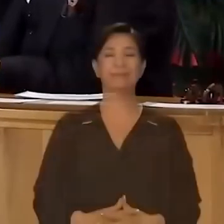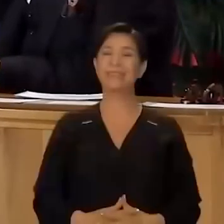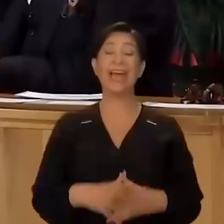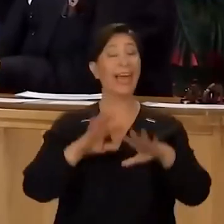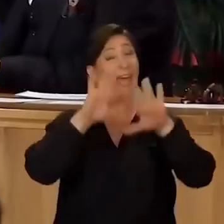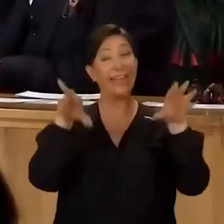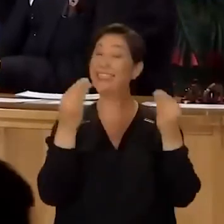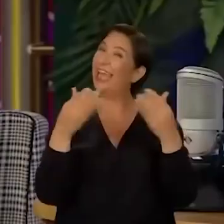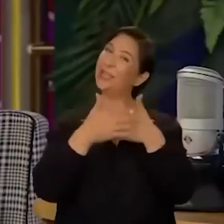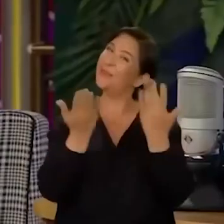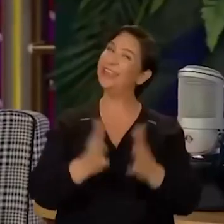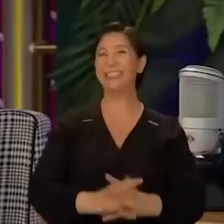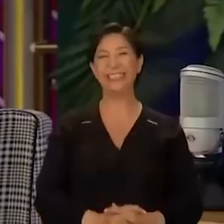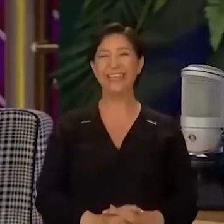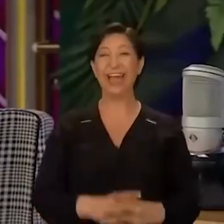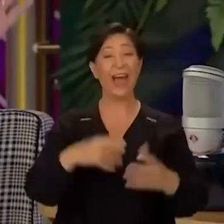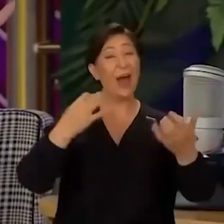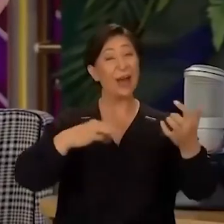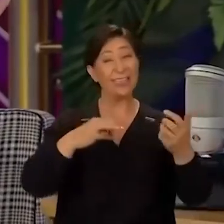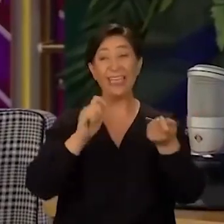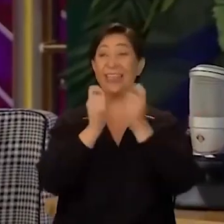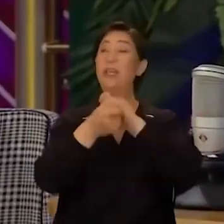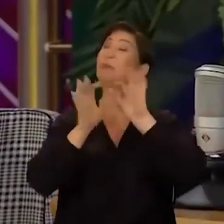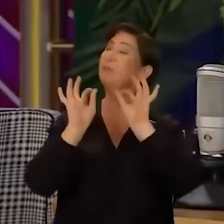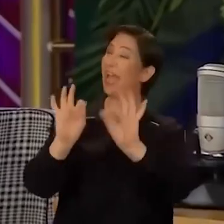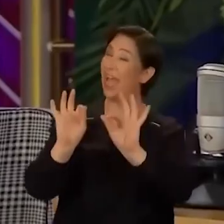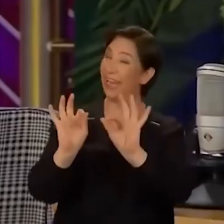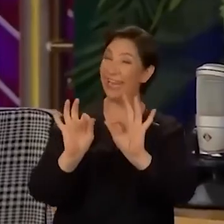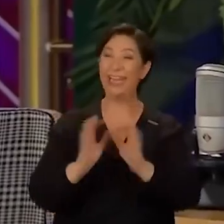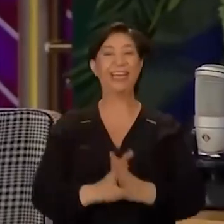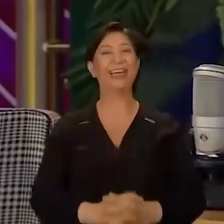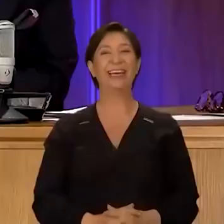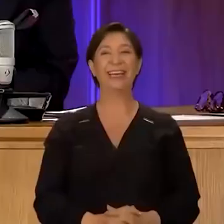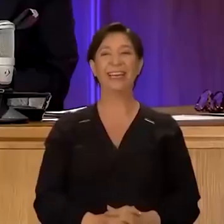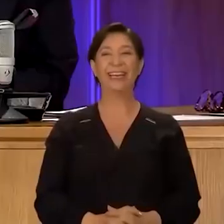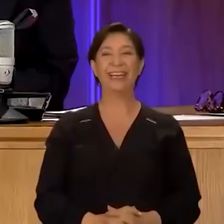Herkese iyi akşamlar orkestra değişmemiş aynı orkestra